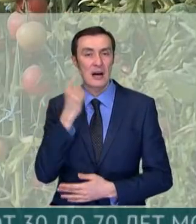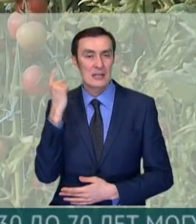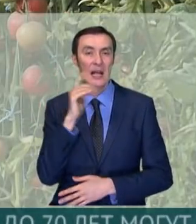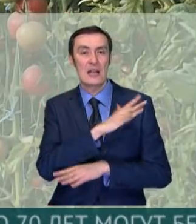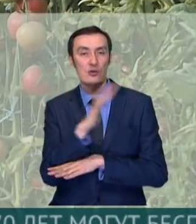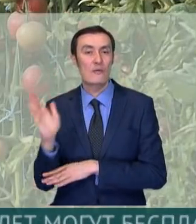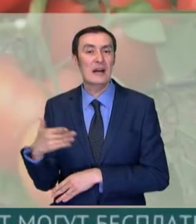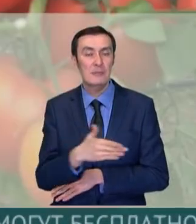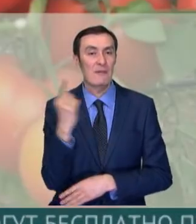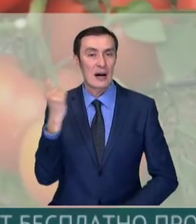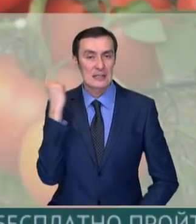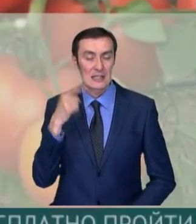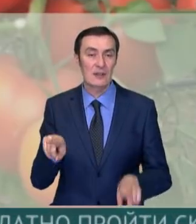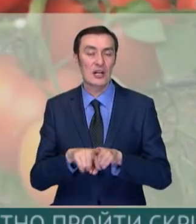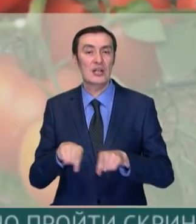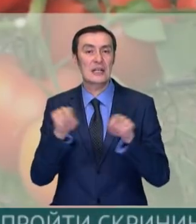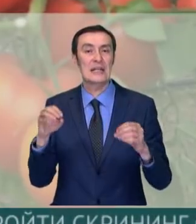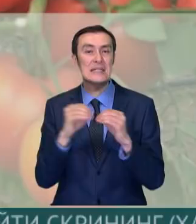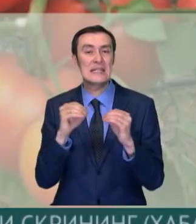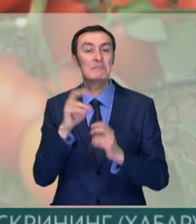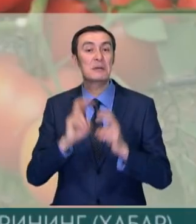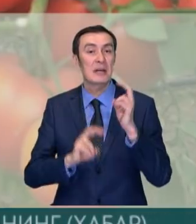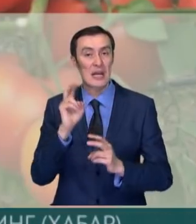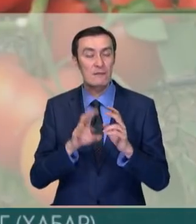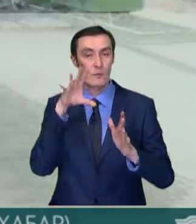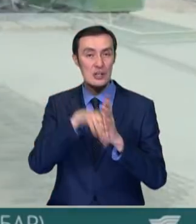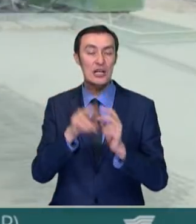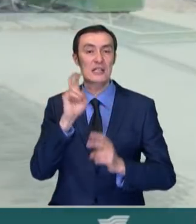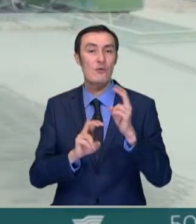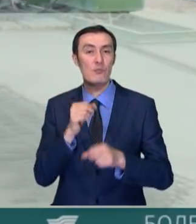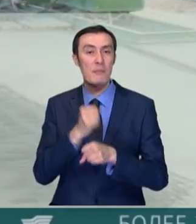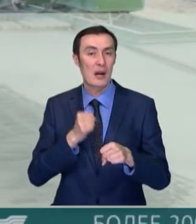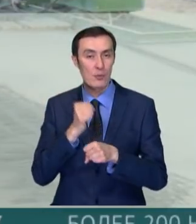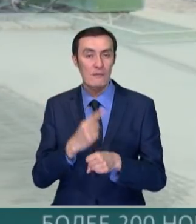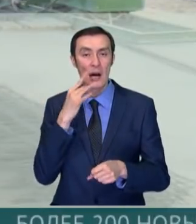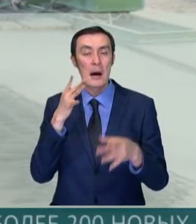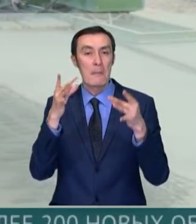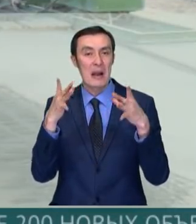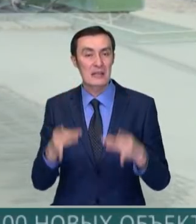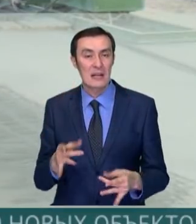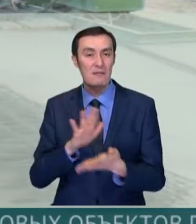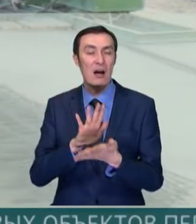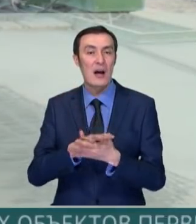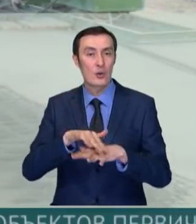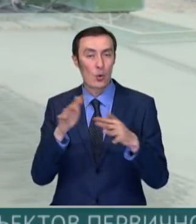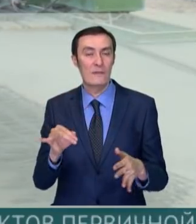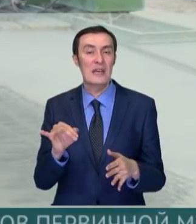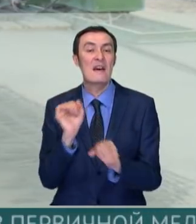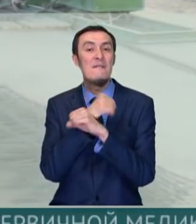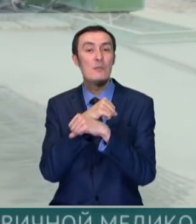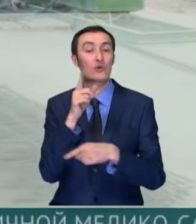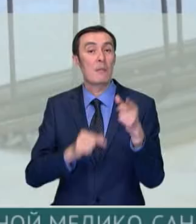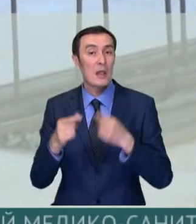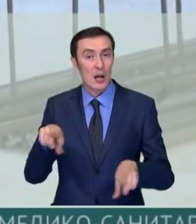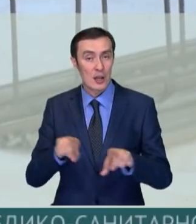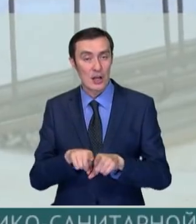и рыбного хозяйства. В регионе открыли 10 предприятий. В их числе завод по переработке полиэтиленовых отходов и верблюжьего молока.